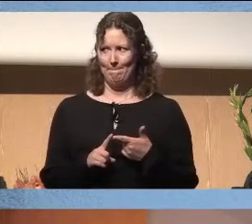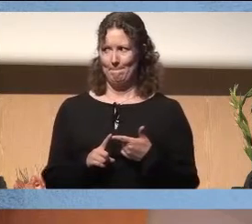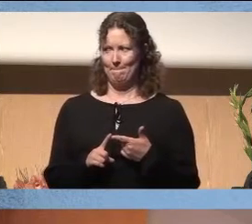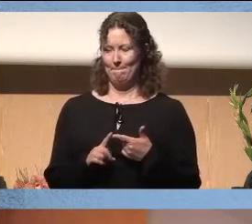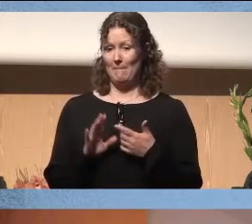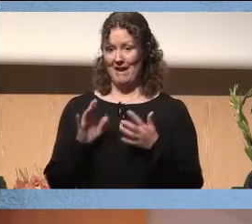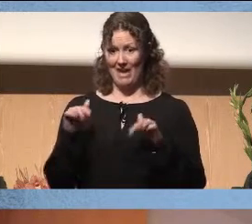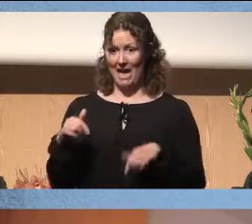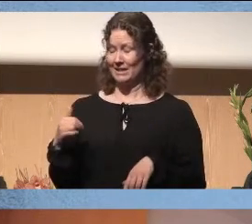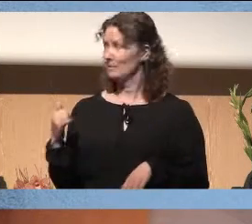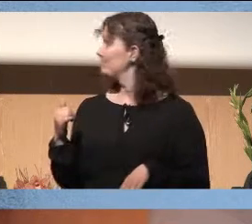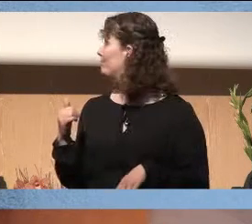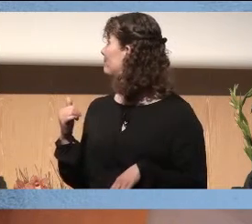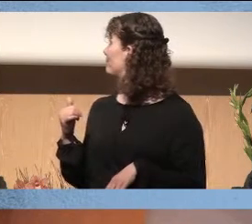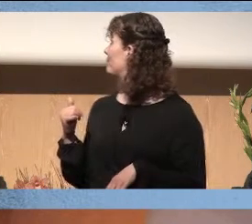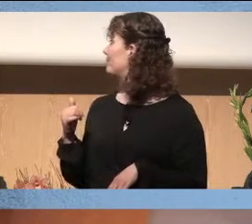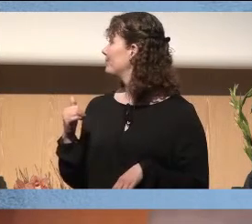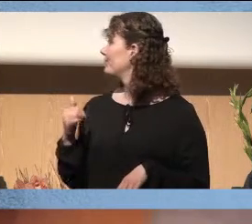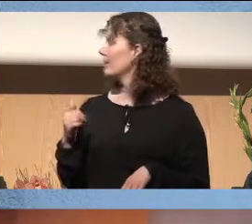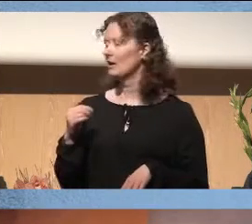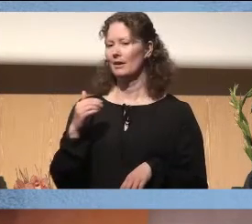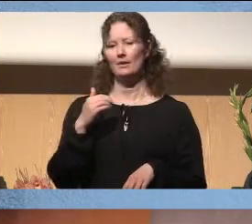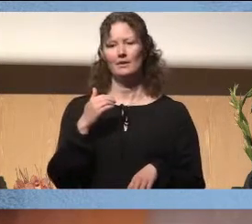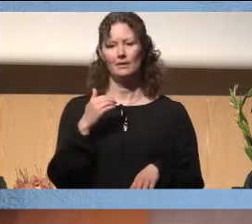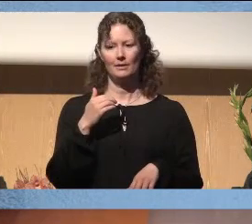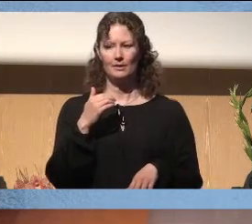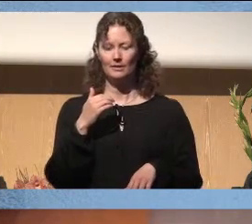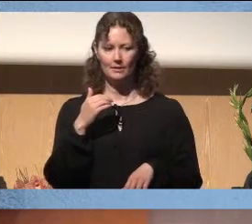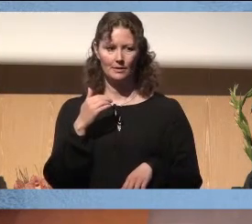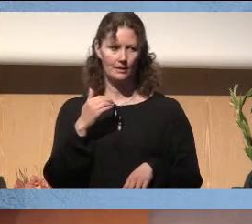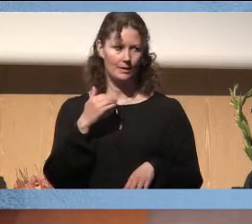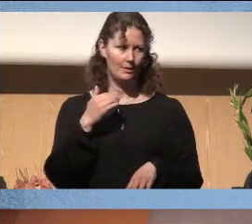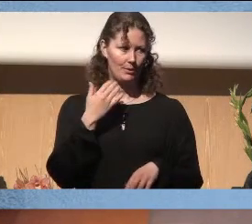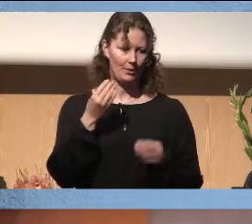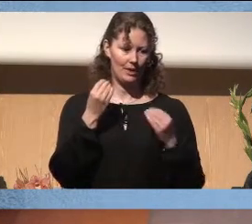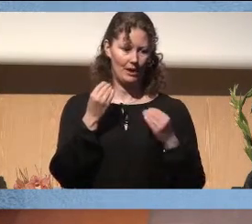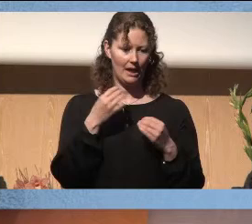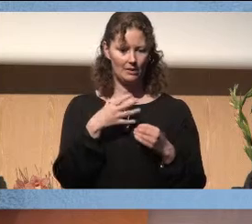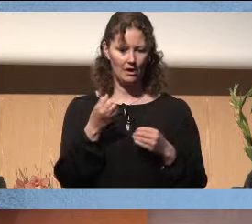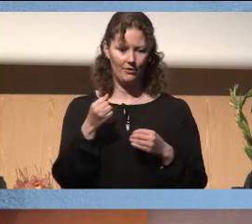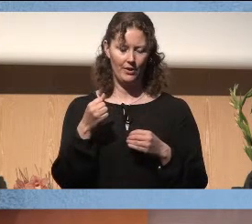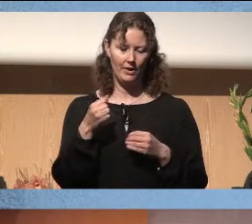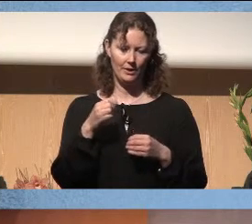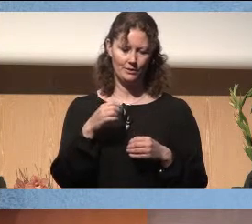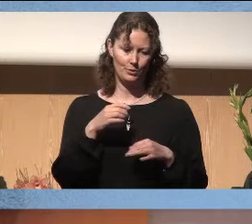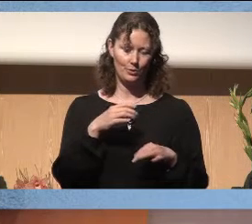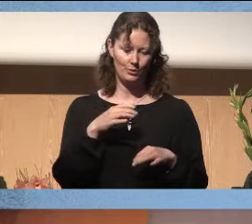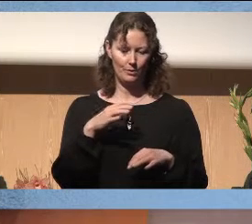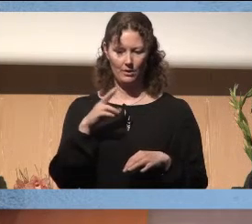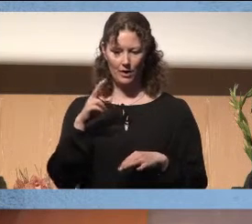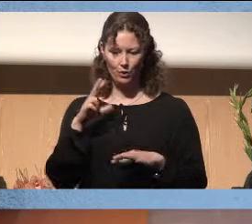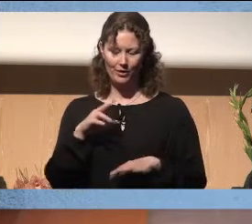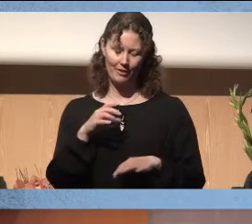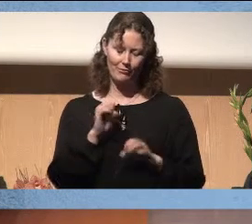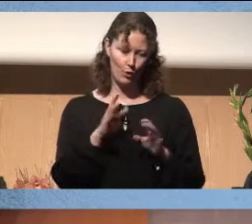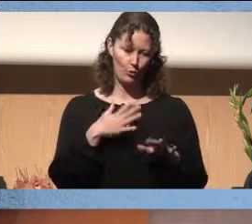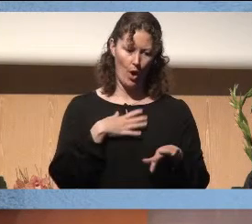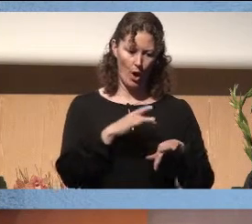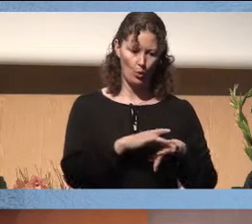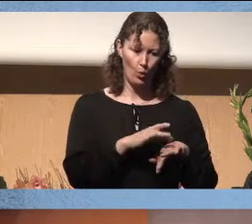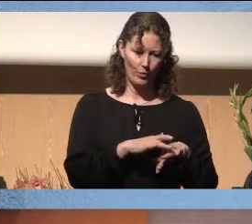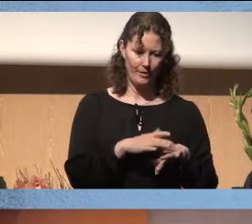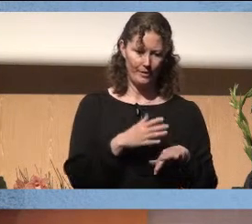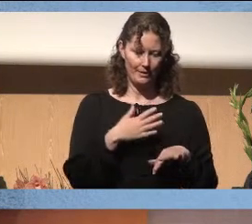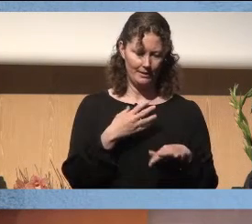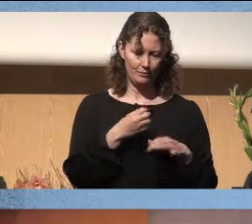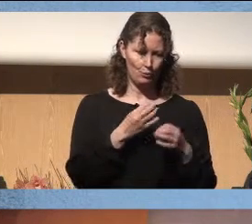vi her. Jeg pleier, jeg har lært igjen av kona min. Det flott det der med å ha kona, så for eller hvilken forbindelse det har,